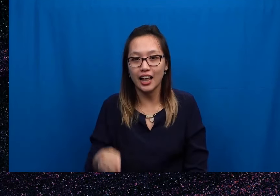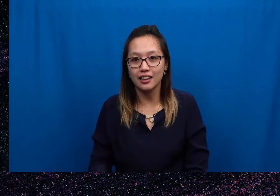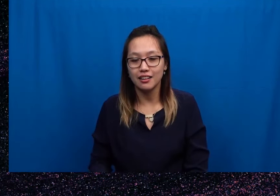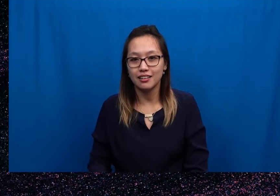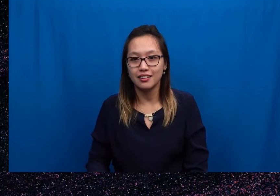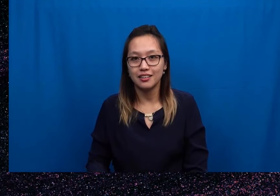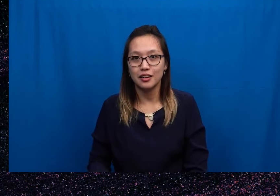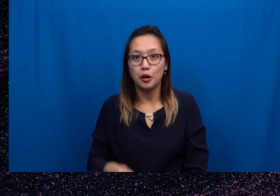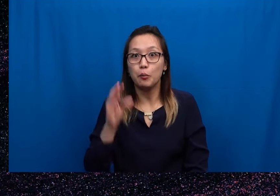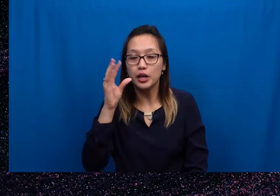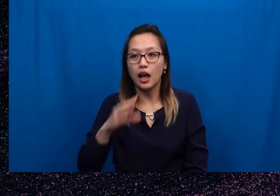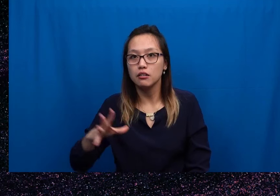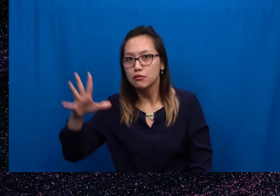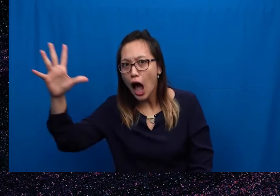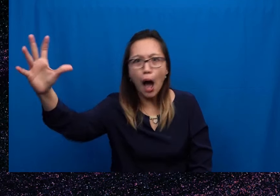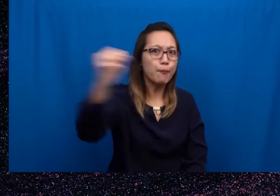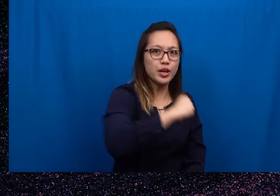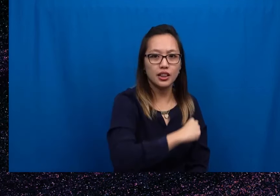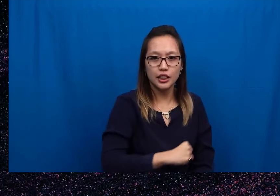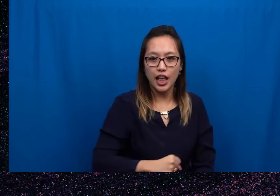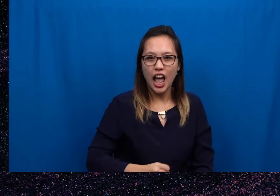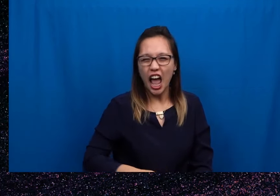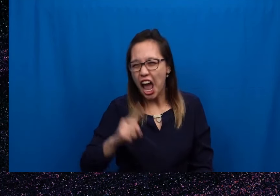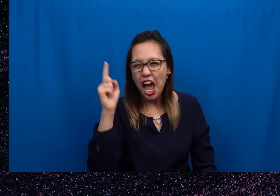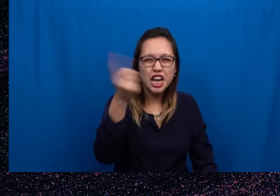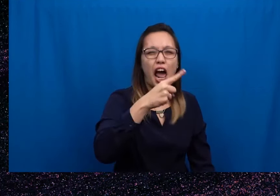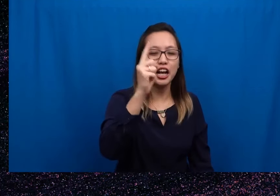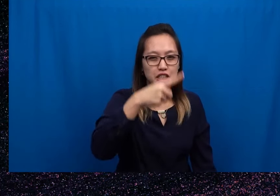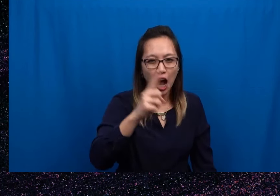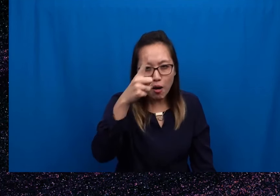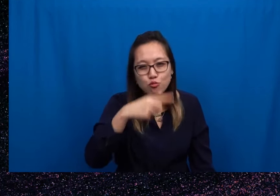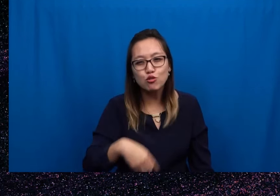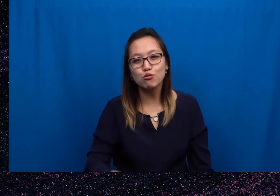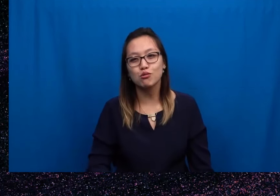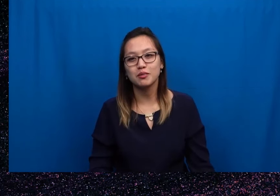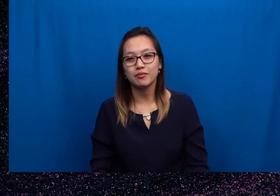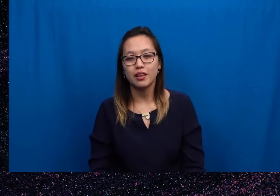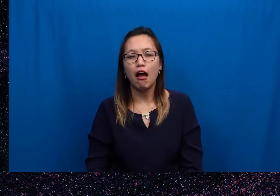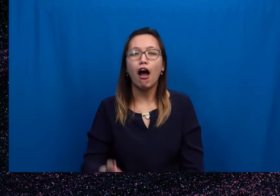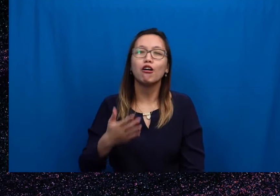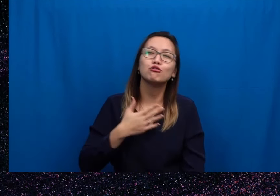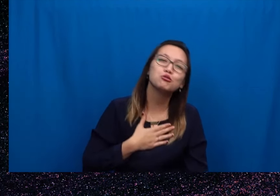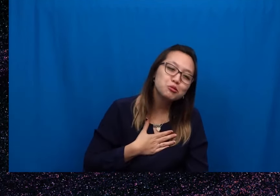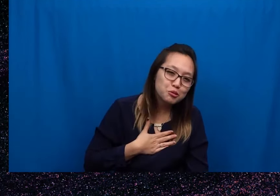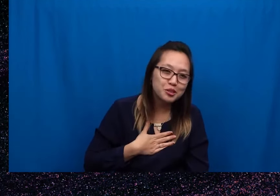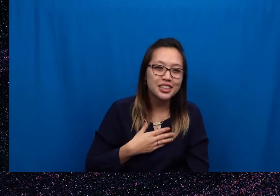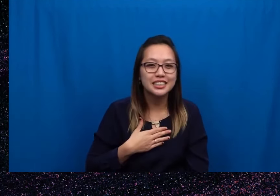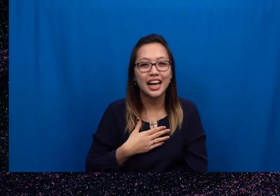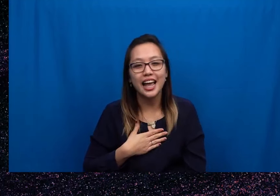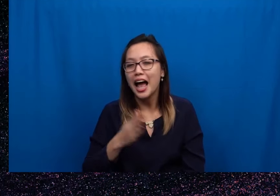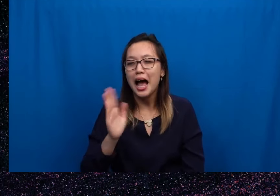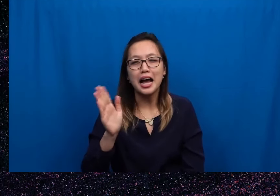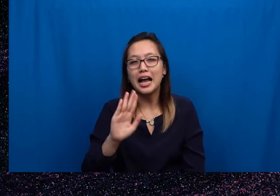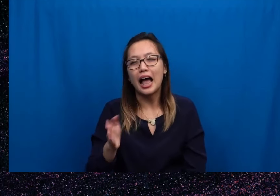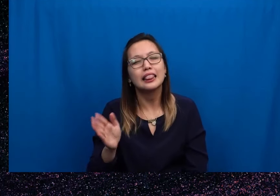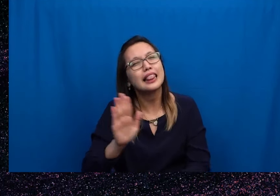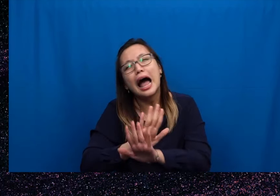enak beli sendiri sana. Akhirnya saya merasa, aduh rupanya saya memang sudah gak